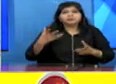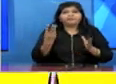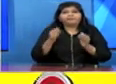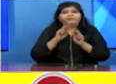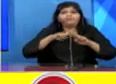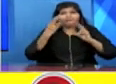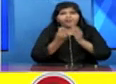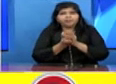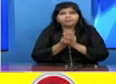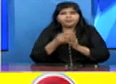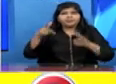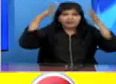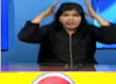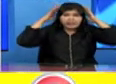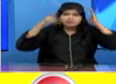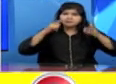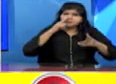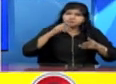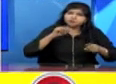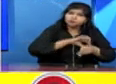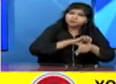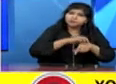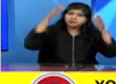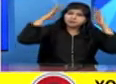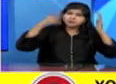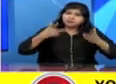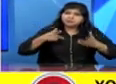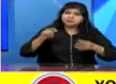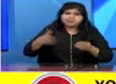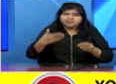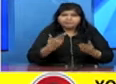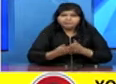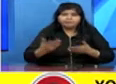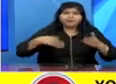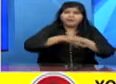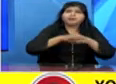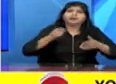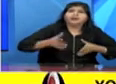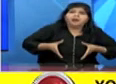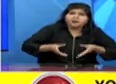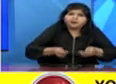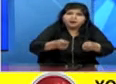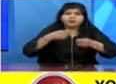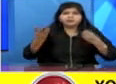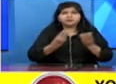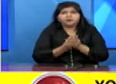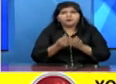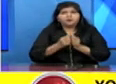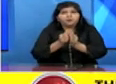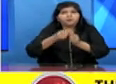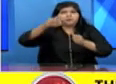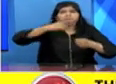सभी जिस सेवा भाव के साथ कार्य करते हैं वो अतुलनीय है। ये भी संयोग है कि इस